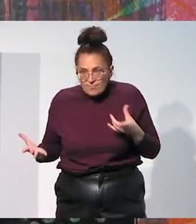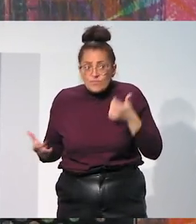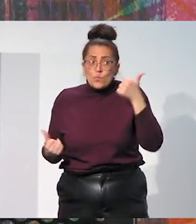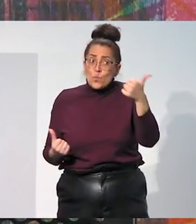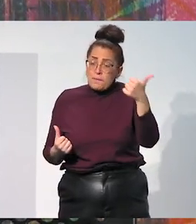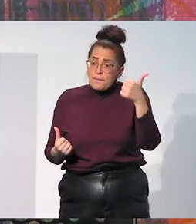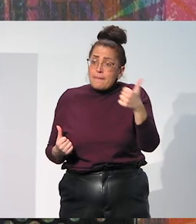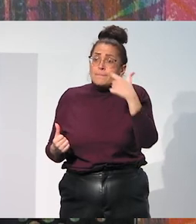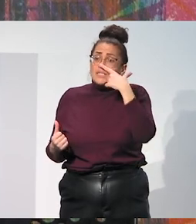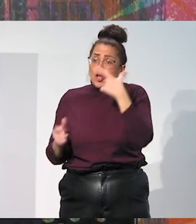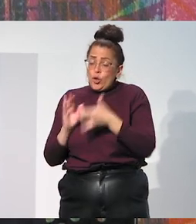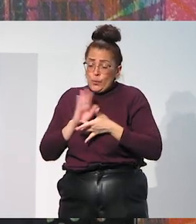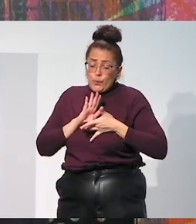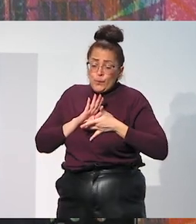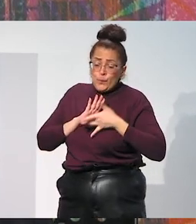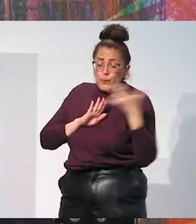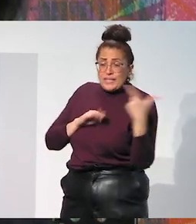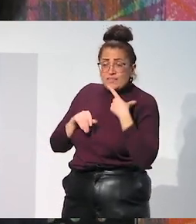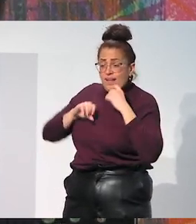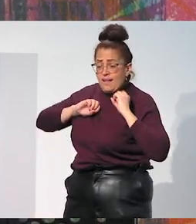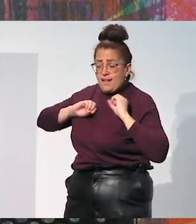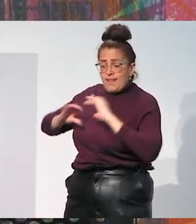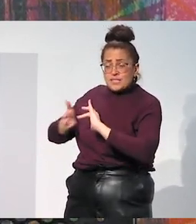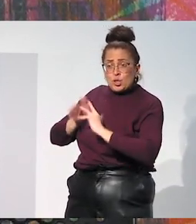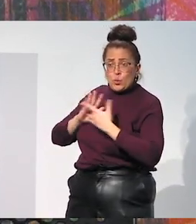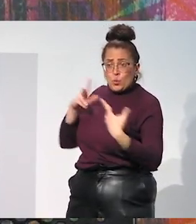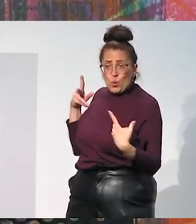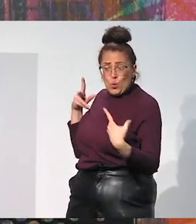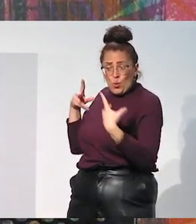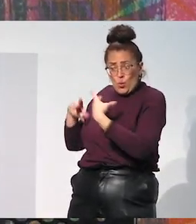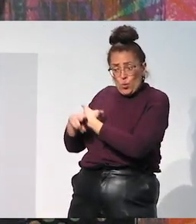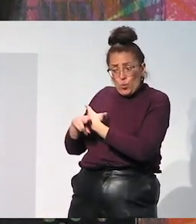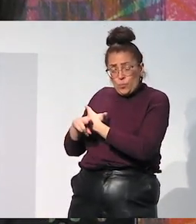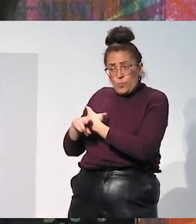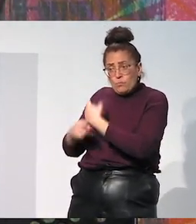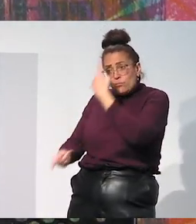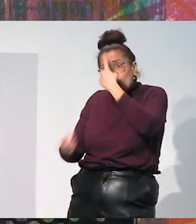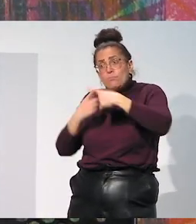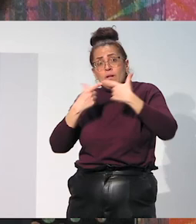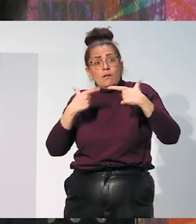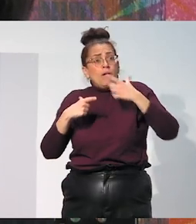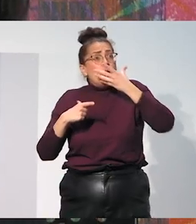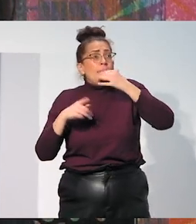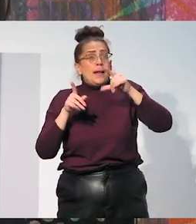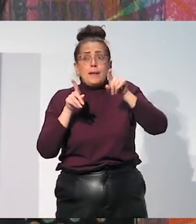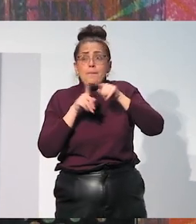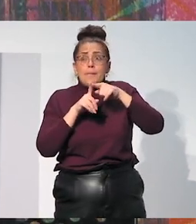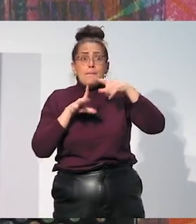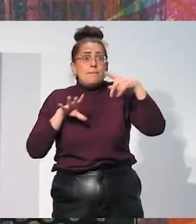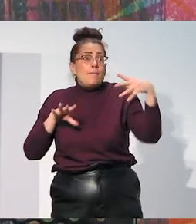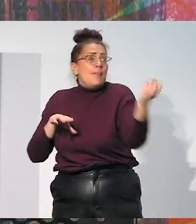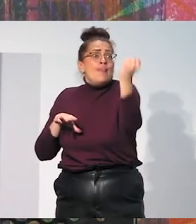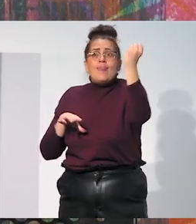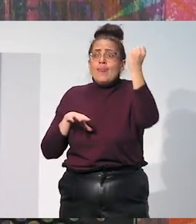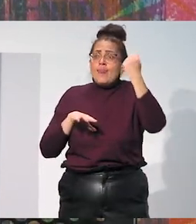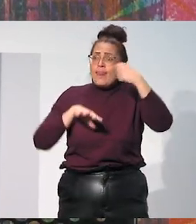déraciné pour partir à l'aventure et notamment à la conquête de la belle langue. Vous avez fait pareil, vous vous êtes arraché et vous êtes aussi allé à